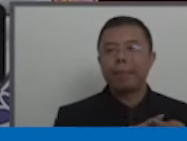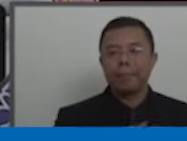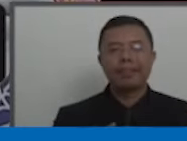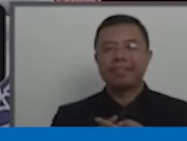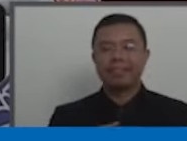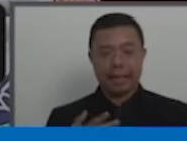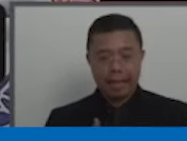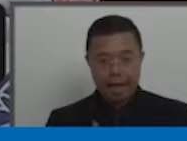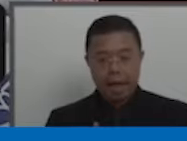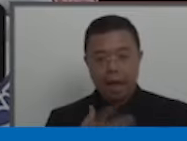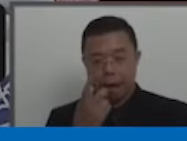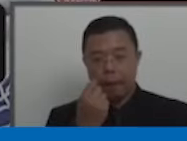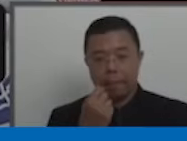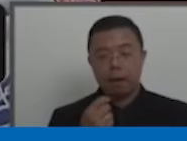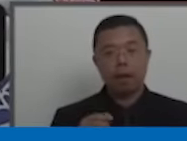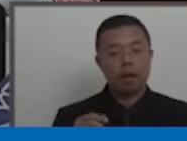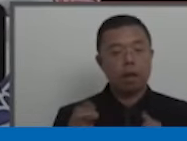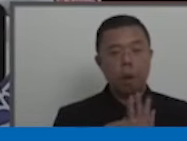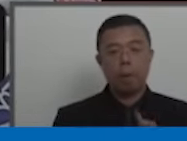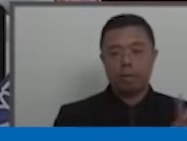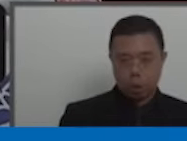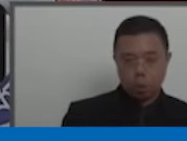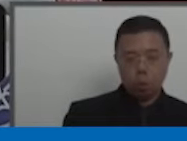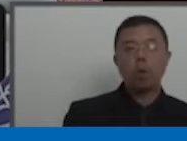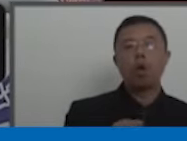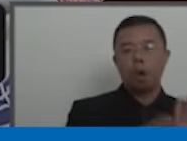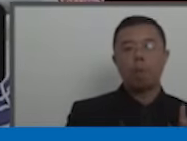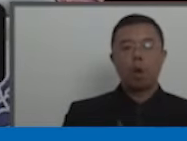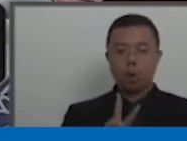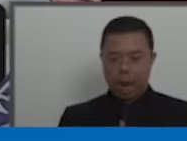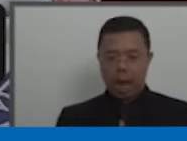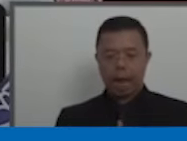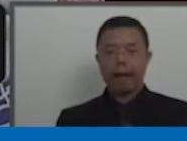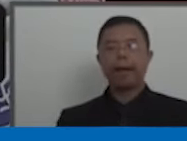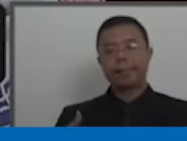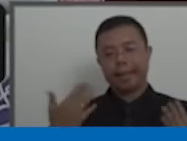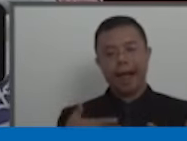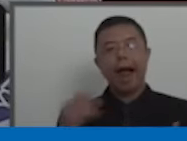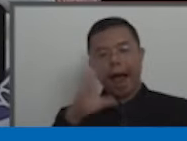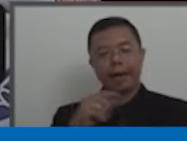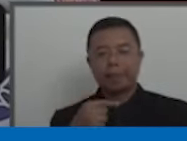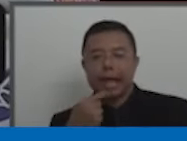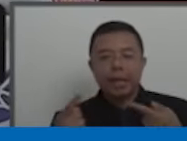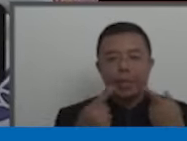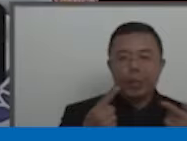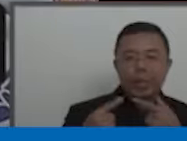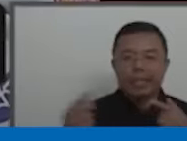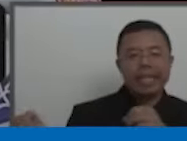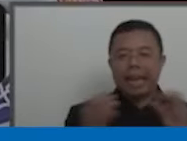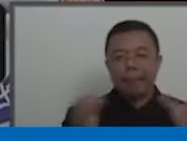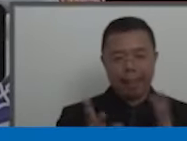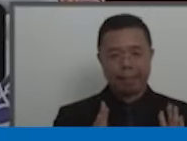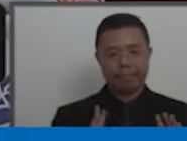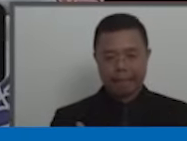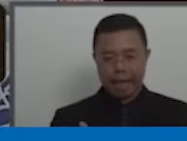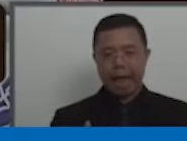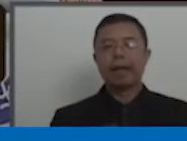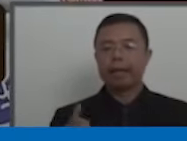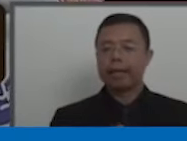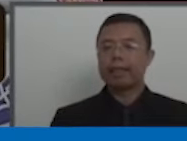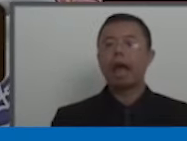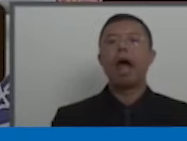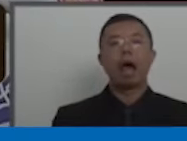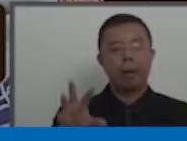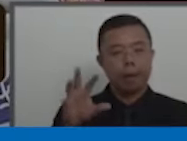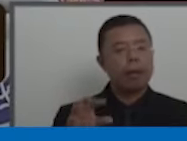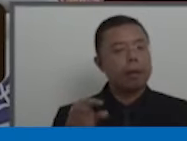saya pasangan nomor 1 dan 2 Kami senang hari ini kita bisa berdiskusi bisa berdebat dan kita berada pada